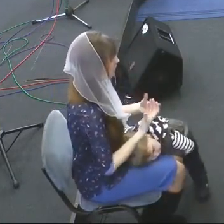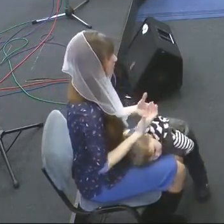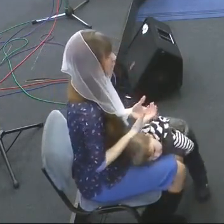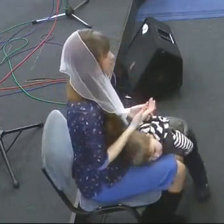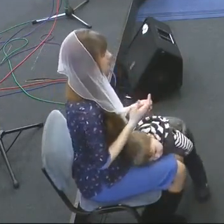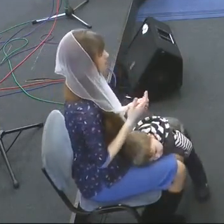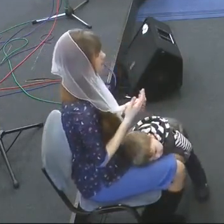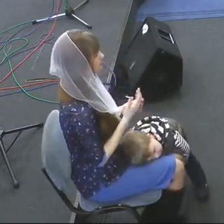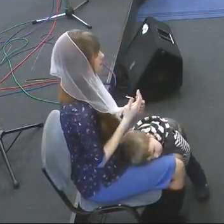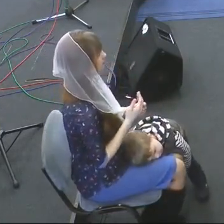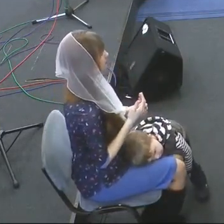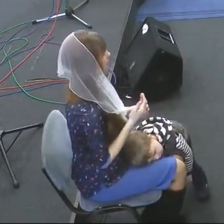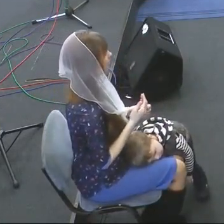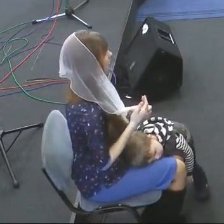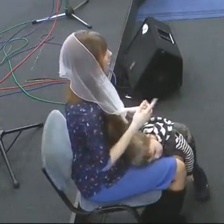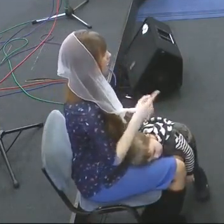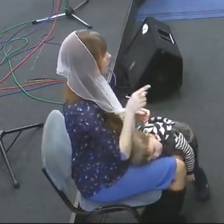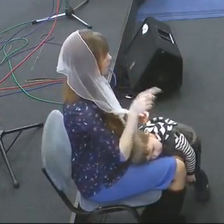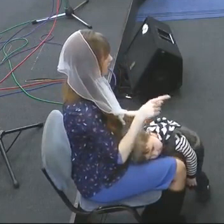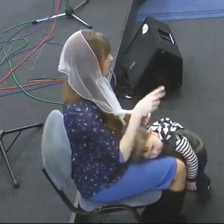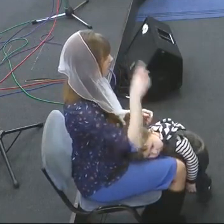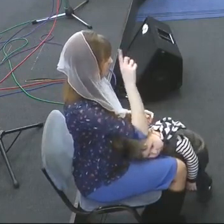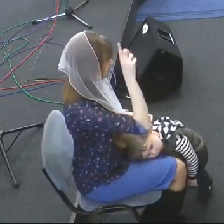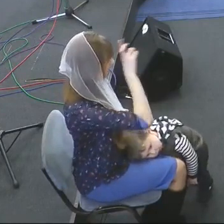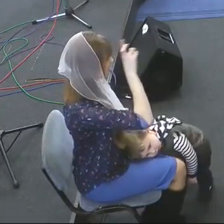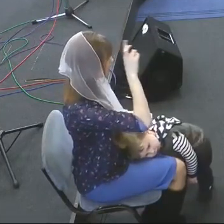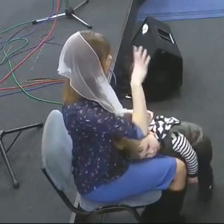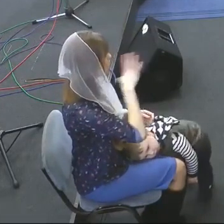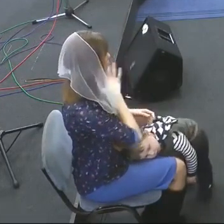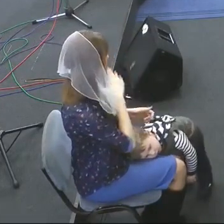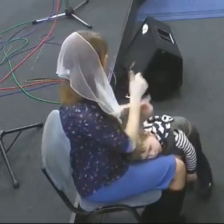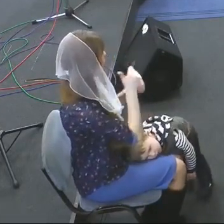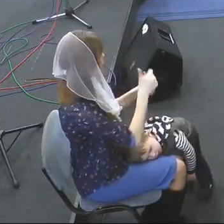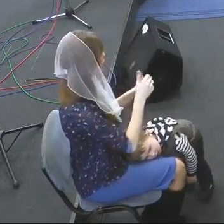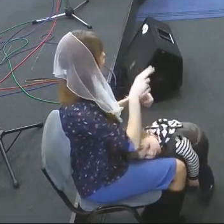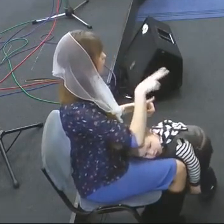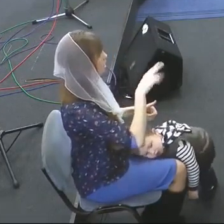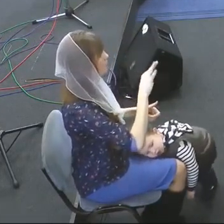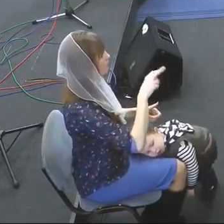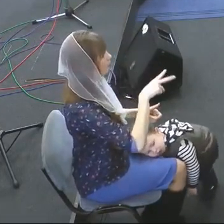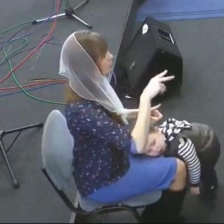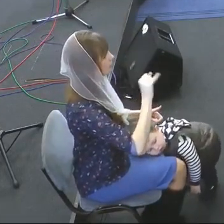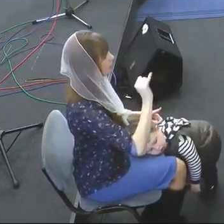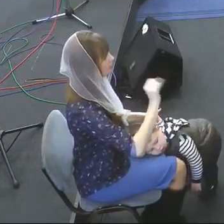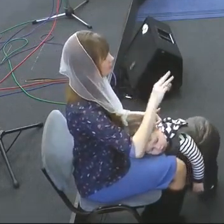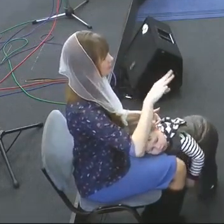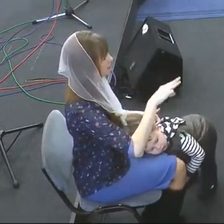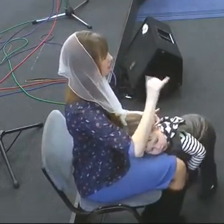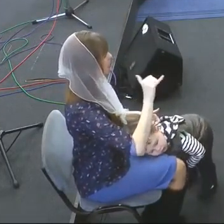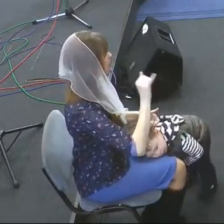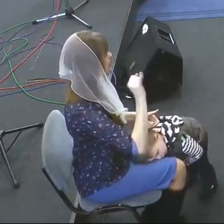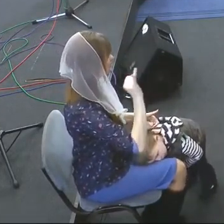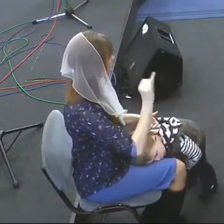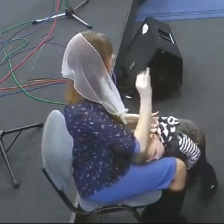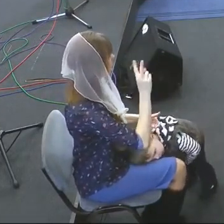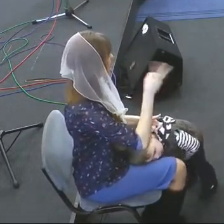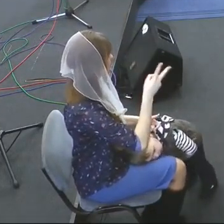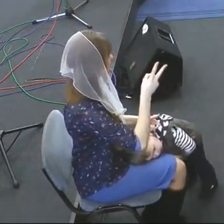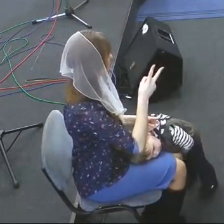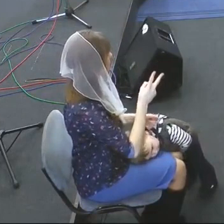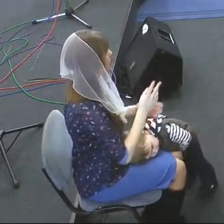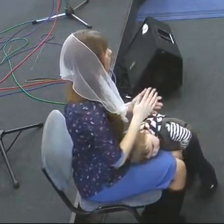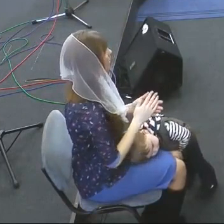акуратний, адекватний політик. І тут він злякався або стривожився. Що ж неспокій йому принесло в